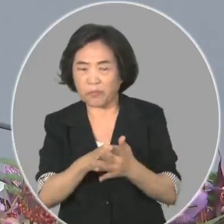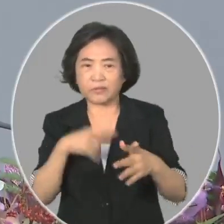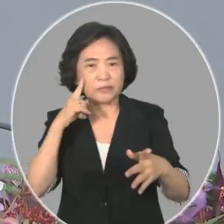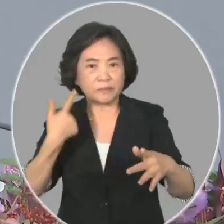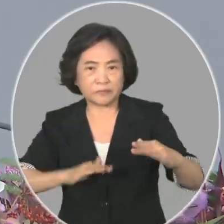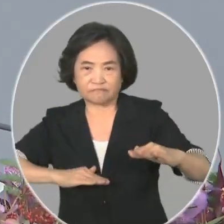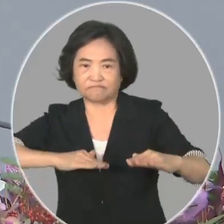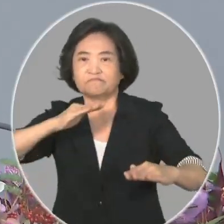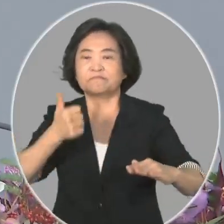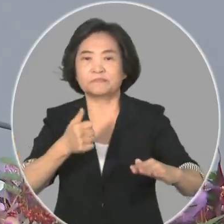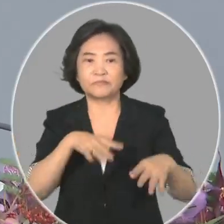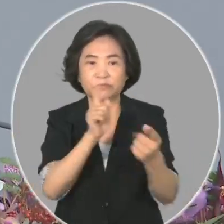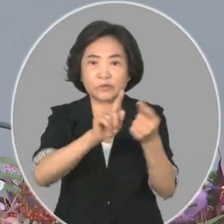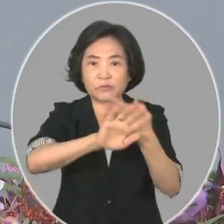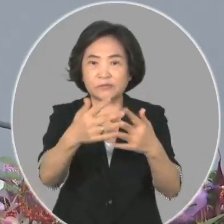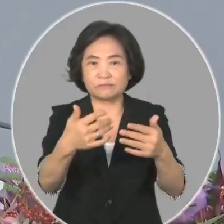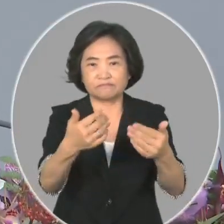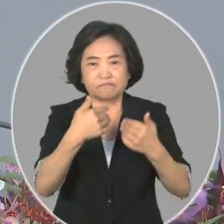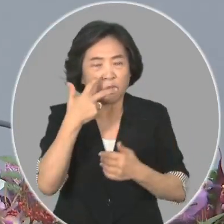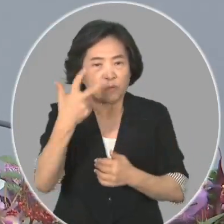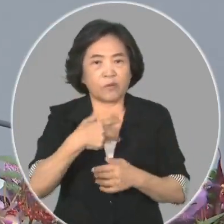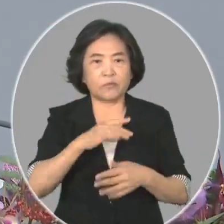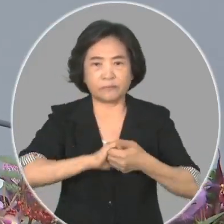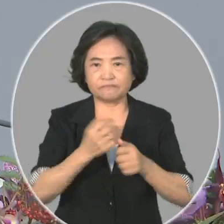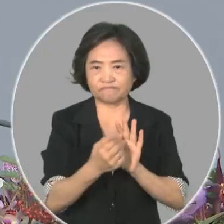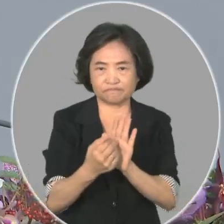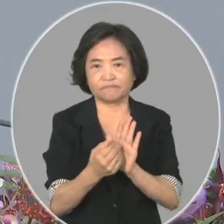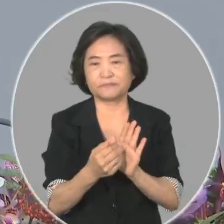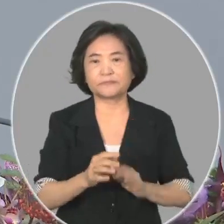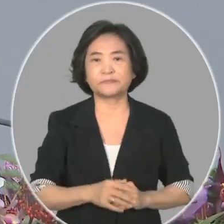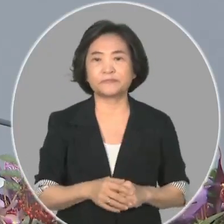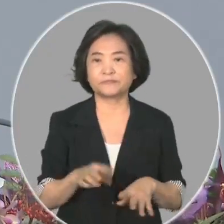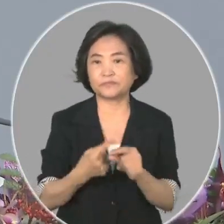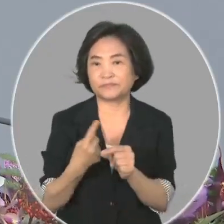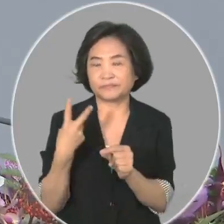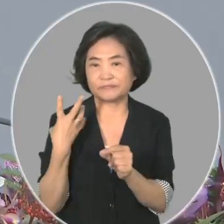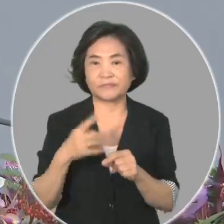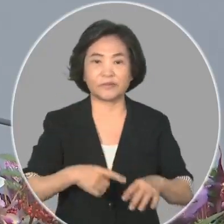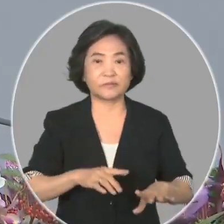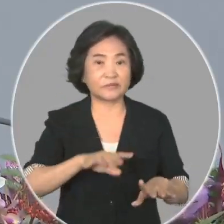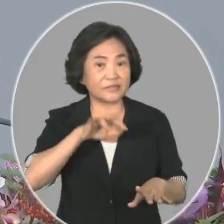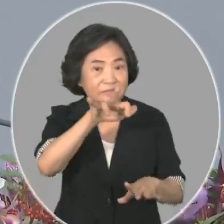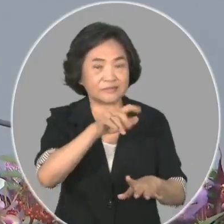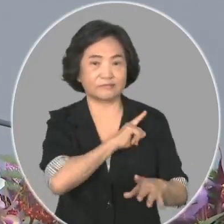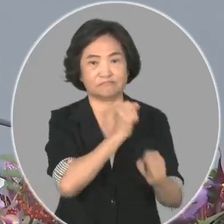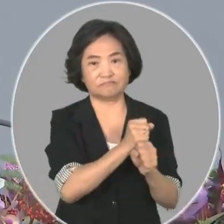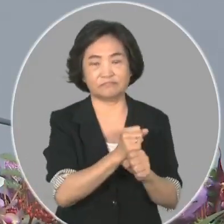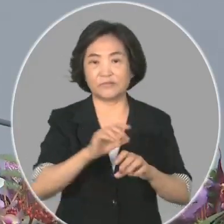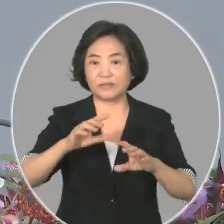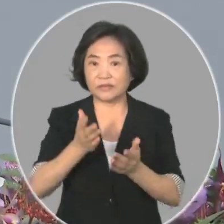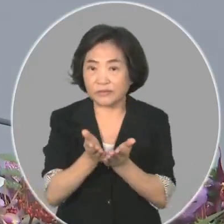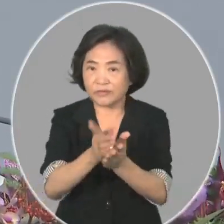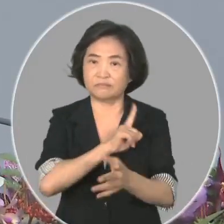以应对外在的军事威胁。这几年，国际国造、国建国造都